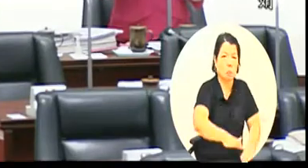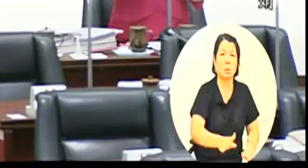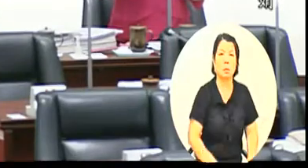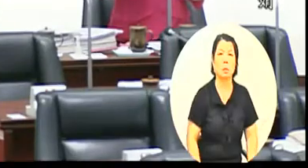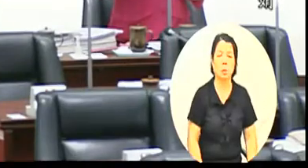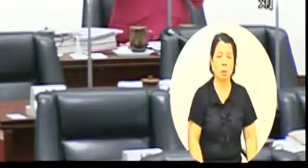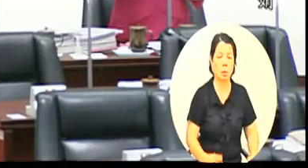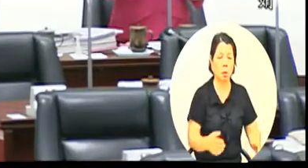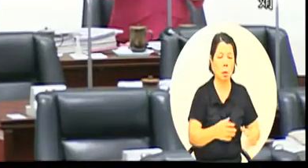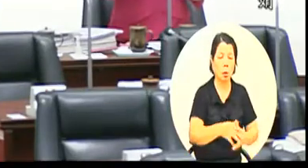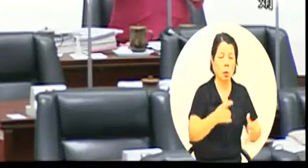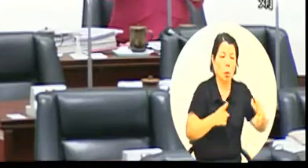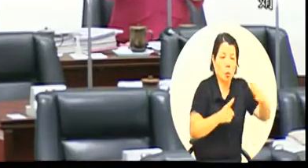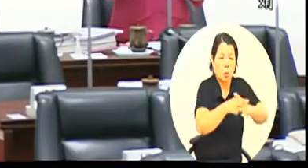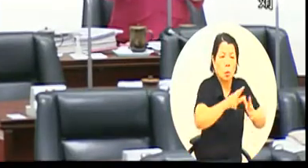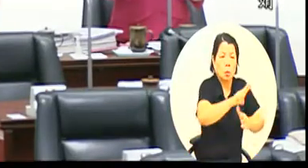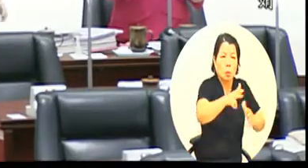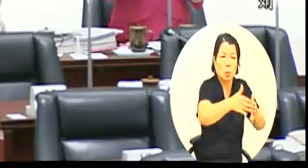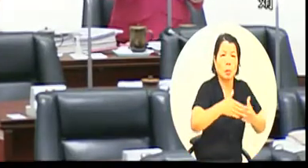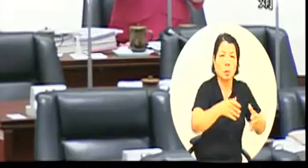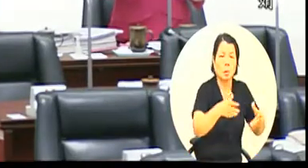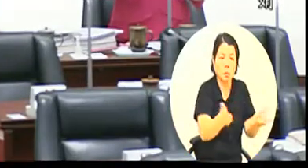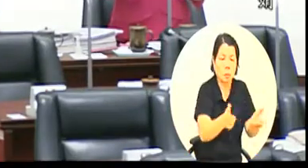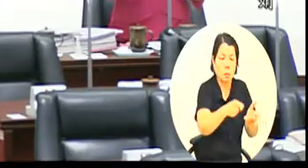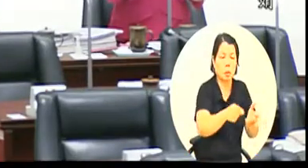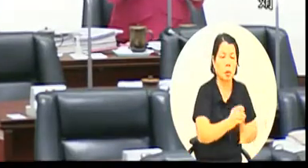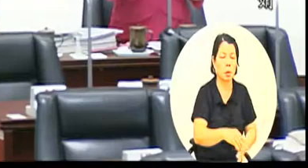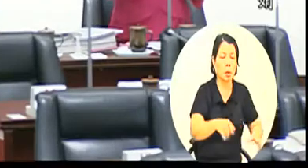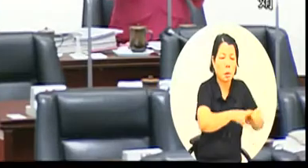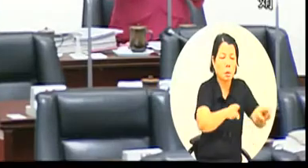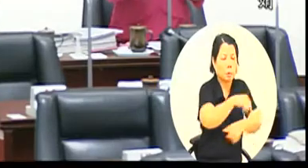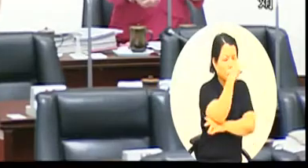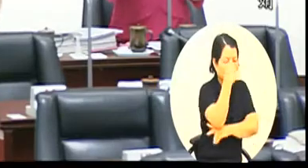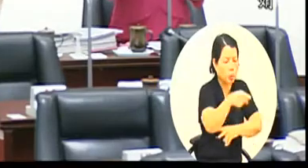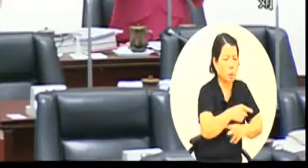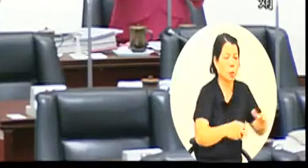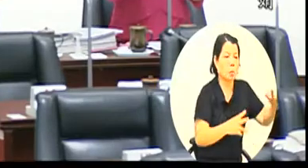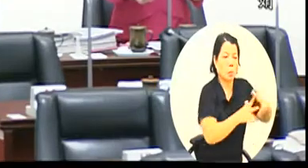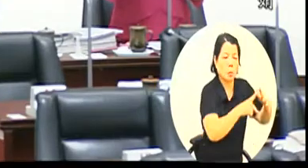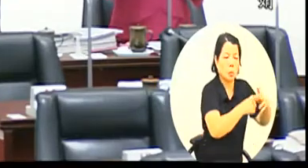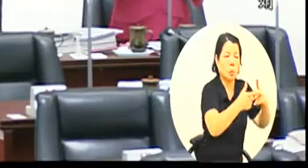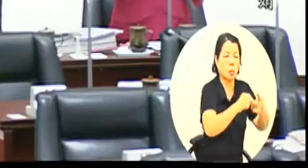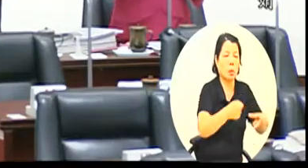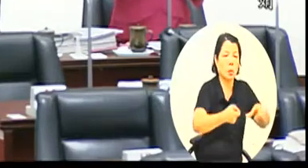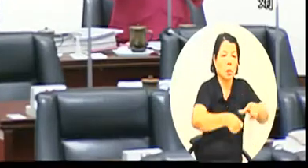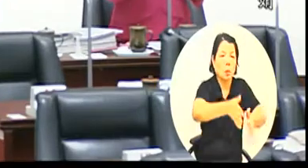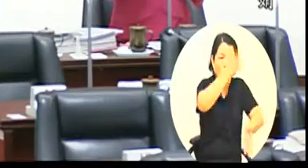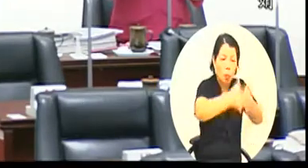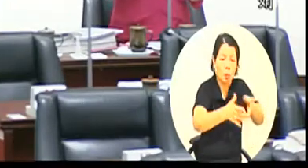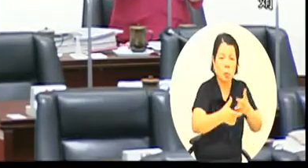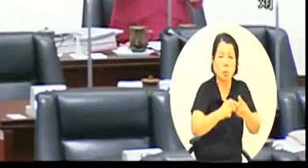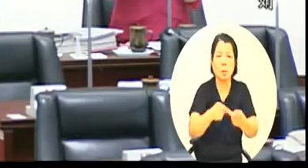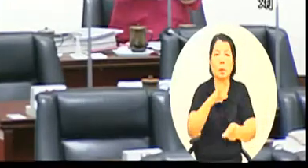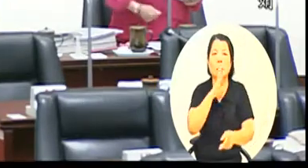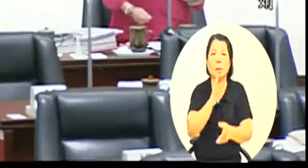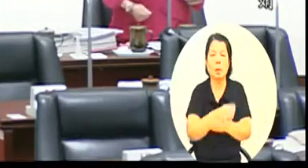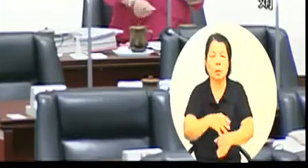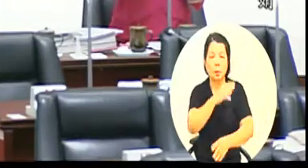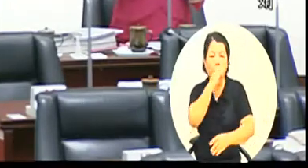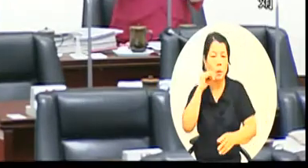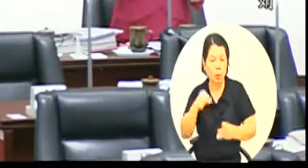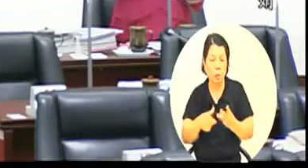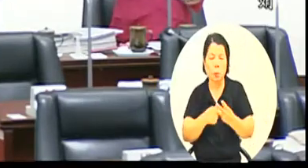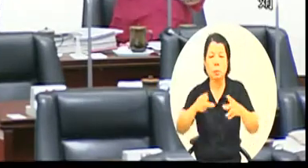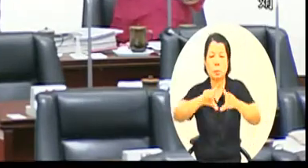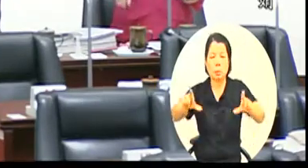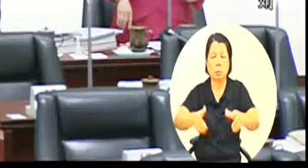透天建物，它其实是它是有一般的住宅区是有分透天、公寓、华夏，还有别墅，还有大楼，